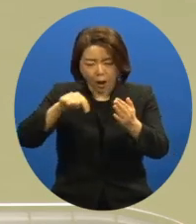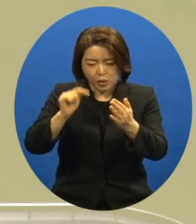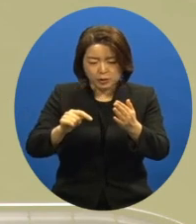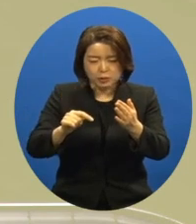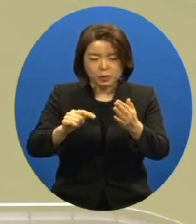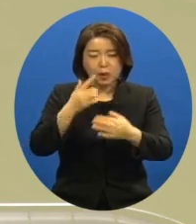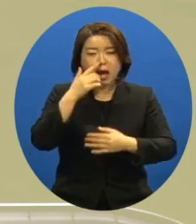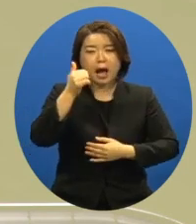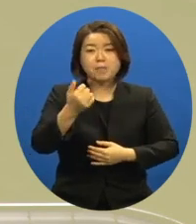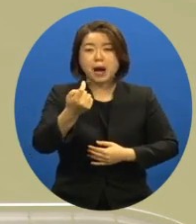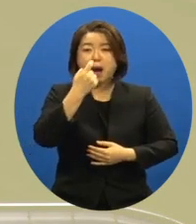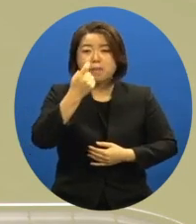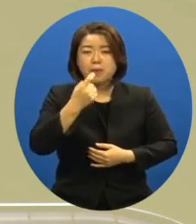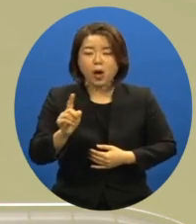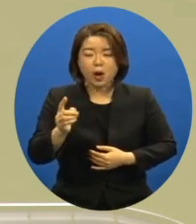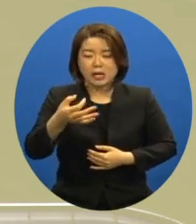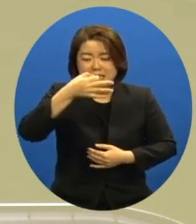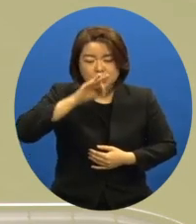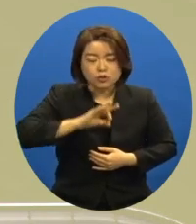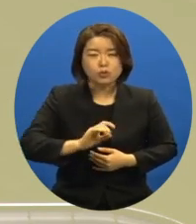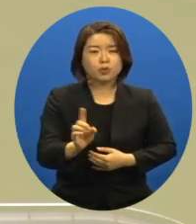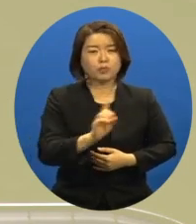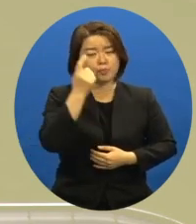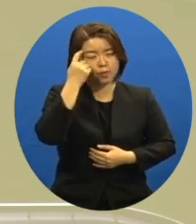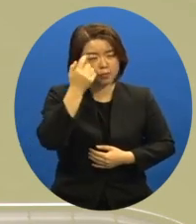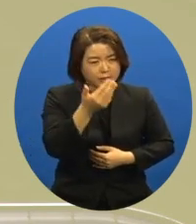뭐예요? 아빠가 얻은 유익이 뭐예요?